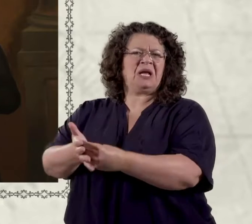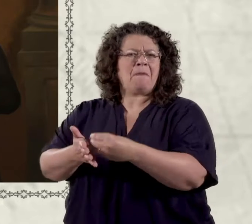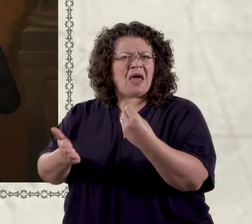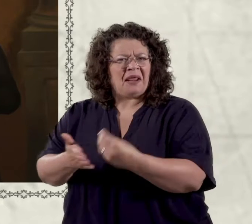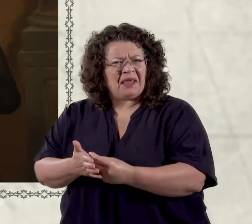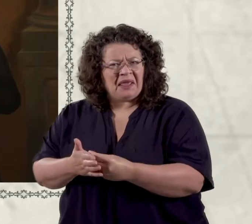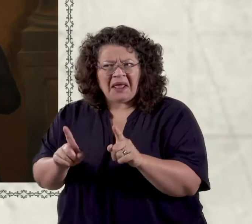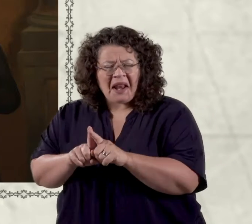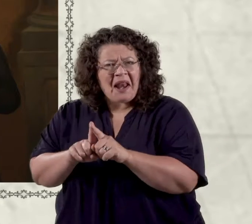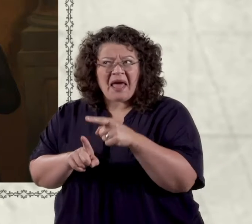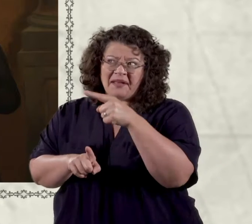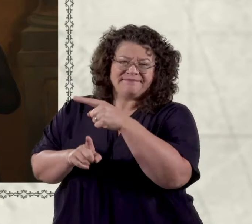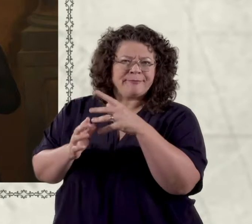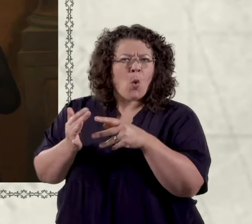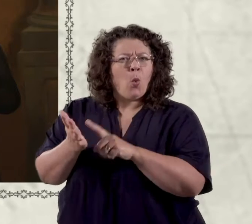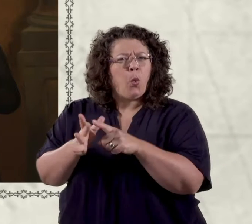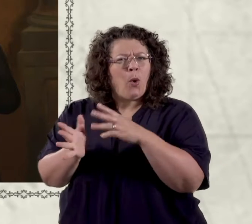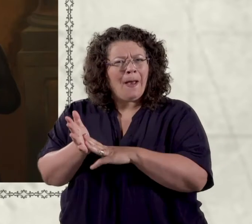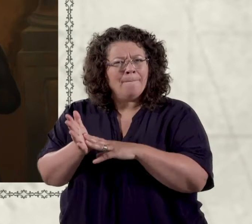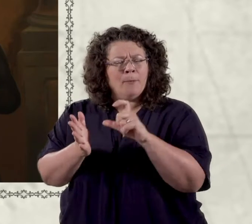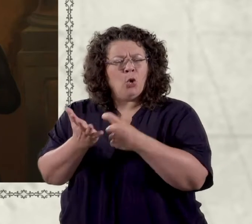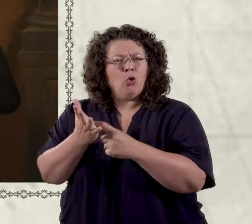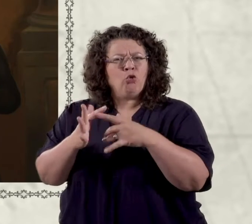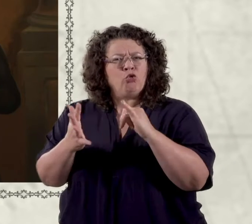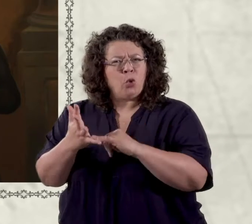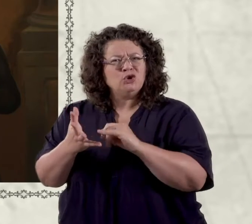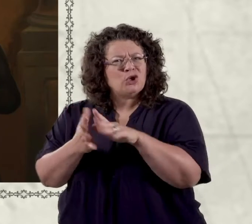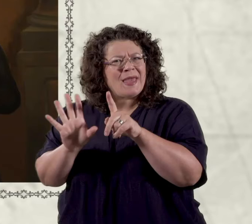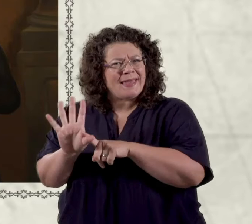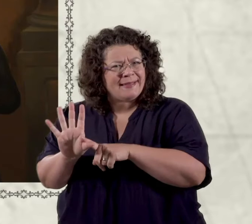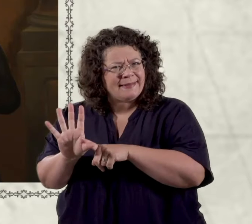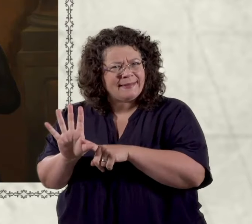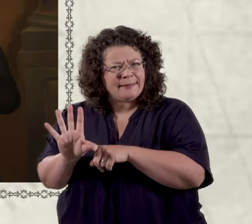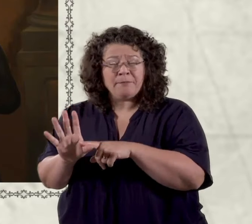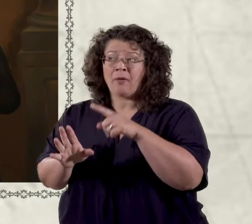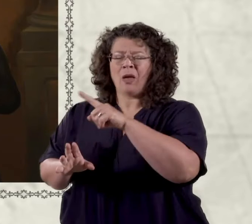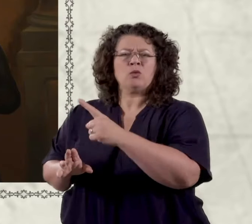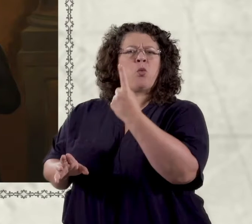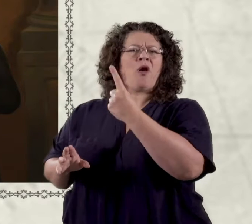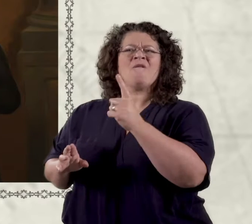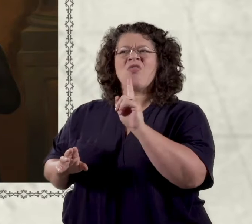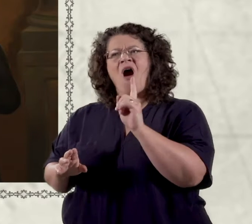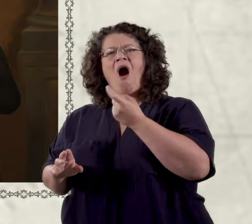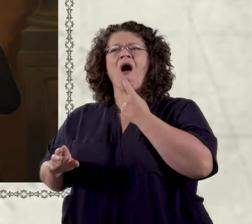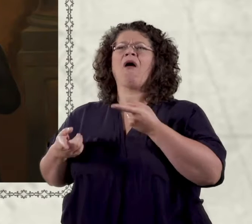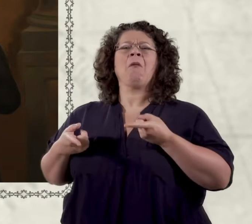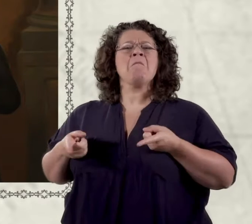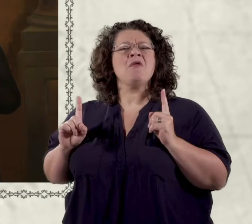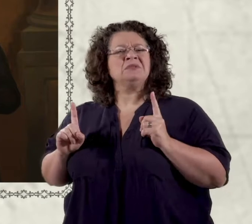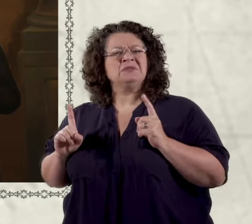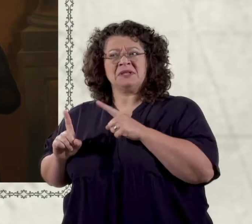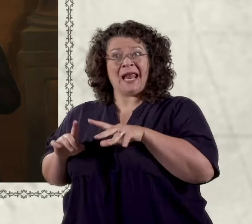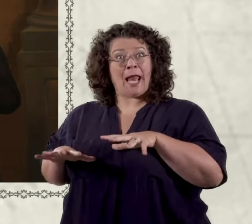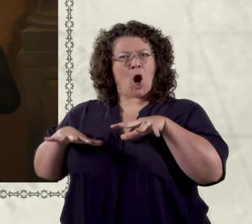William Crochet. Fe oedd un o'r meistri haearn. Perchenog y pwll lle o'n i'n gweithio. Fe oedd